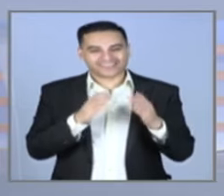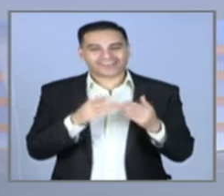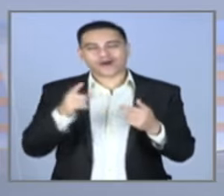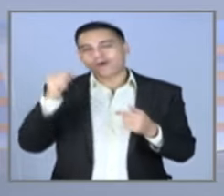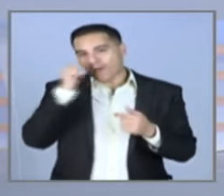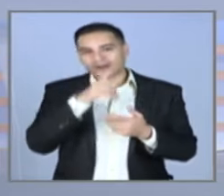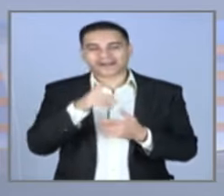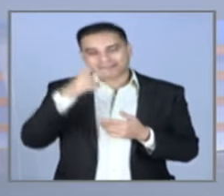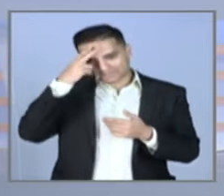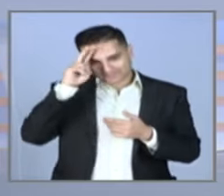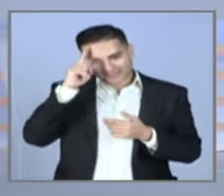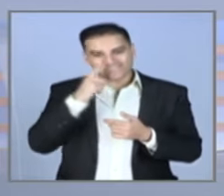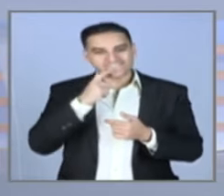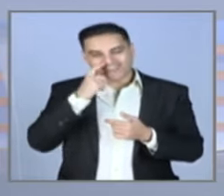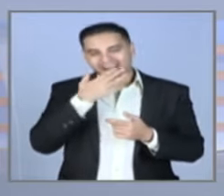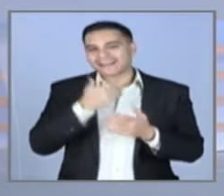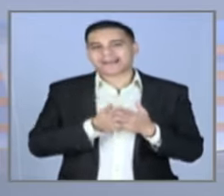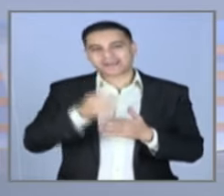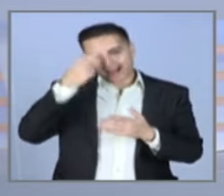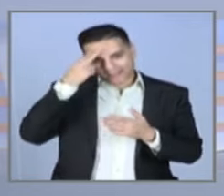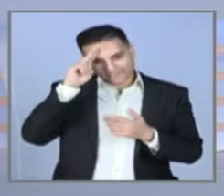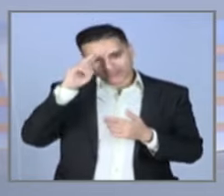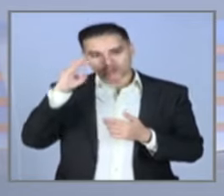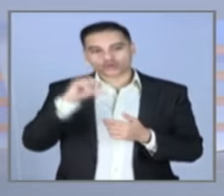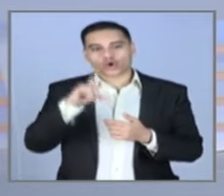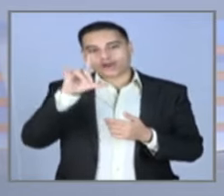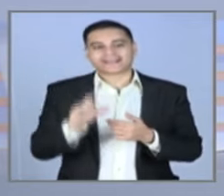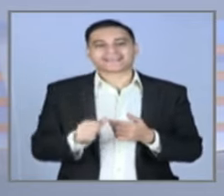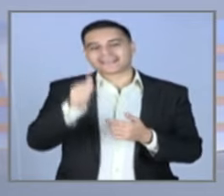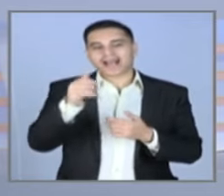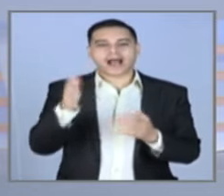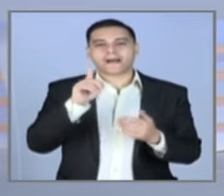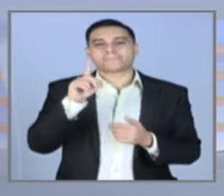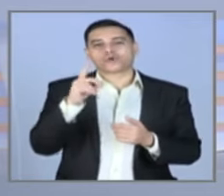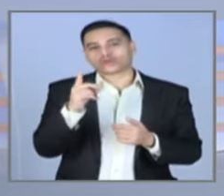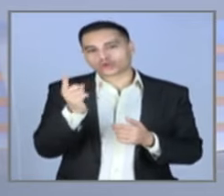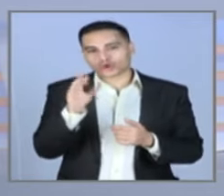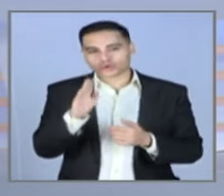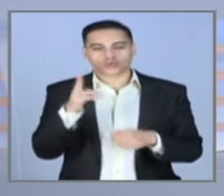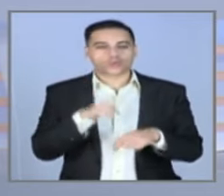الأغنية من غناء الفنانة الجميلة جوليا بطرس وألحان زياد بطرس.